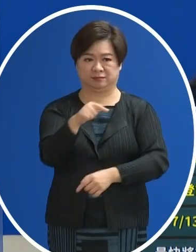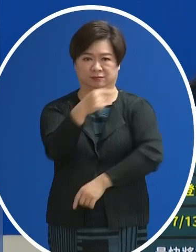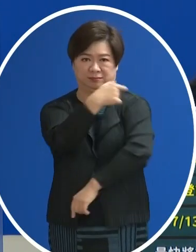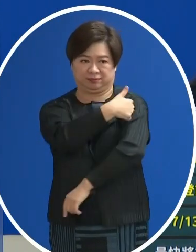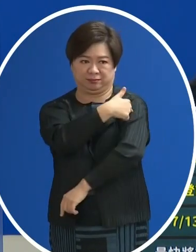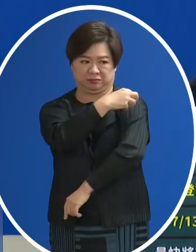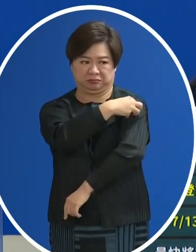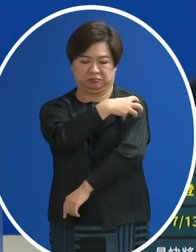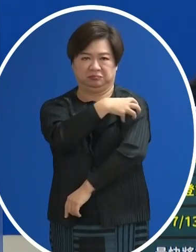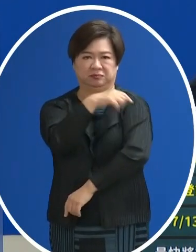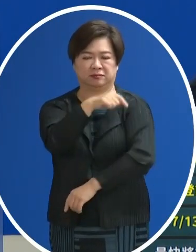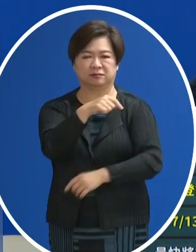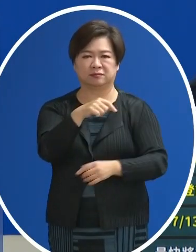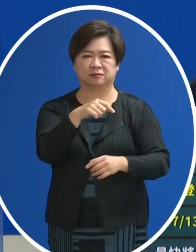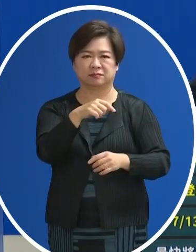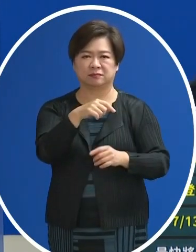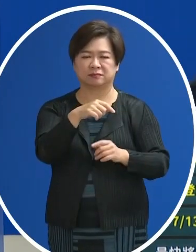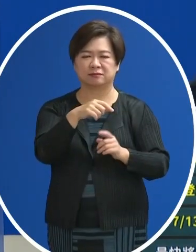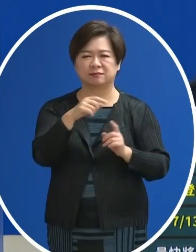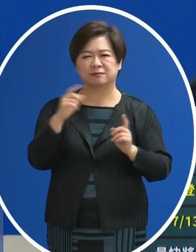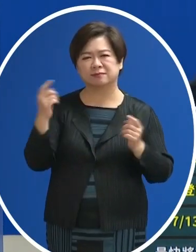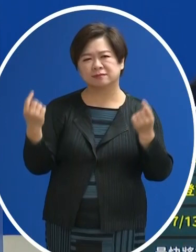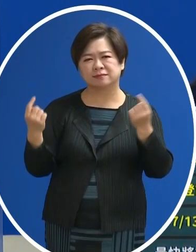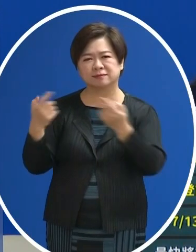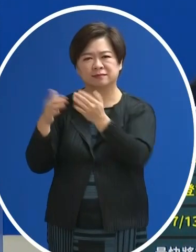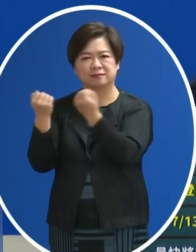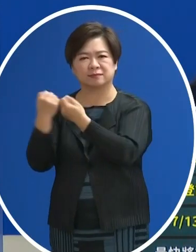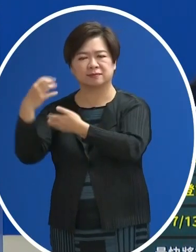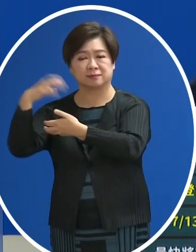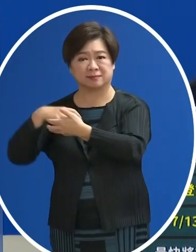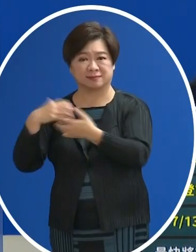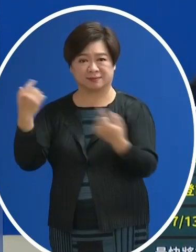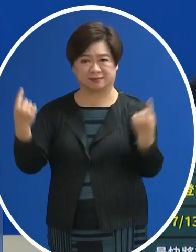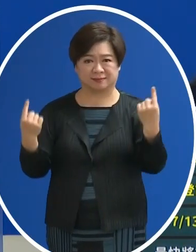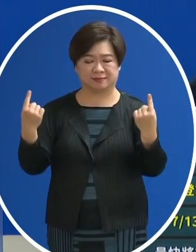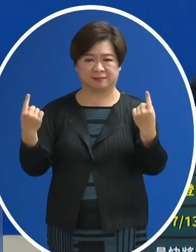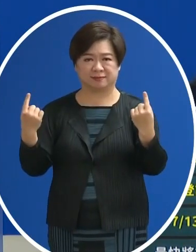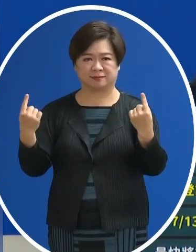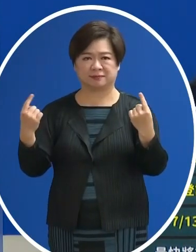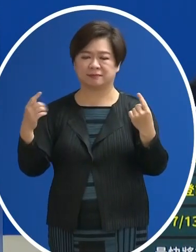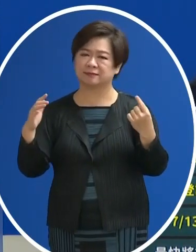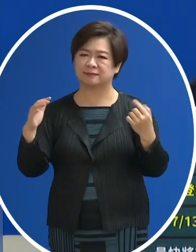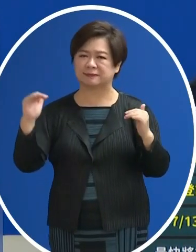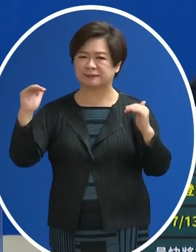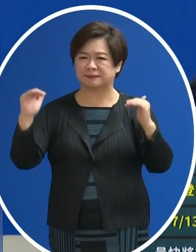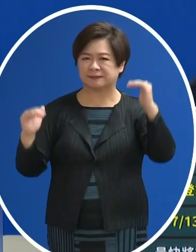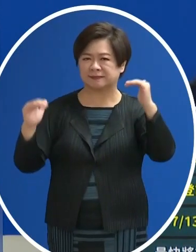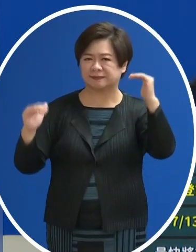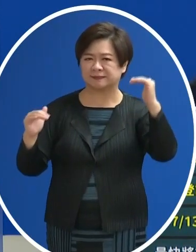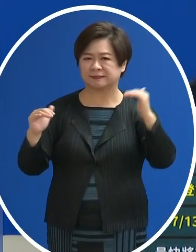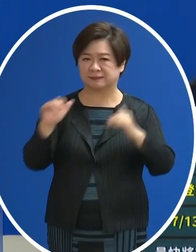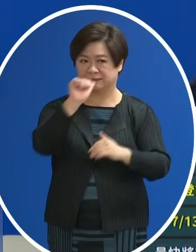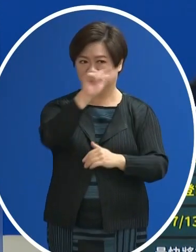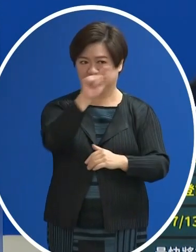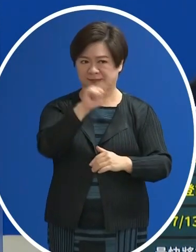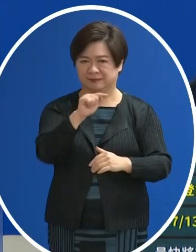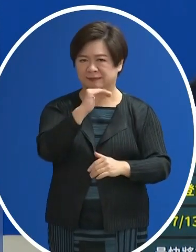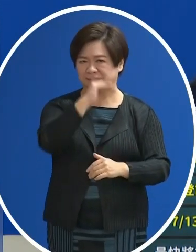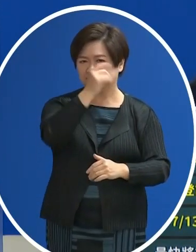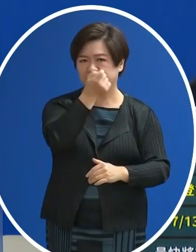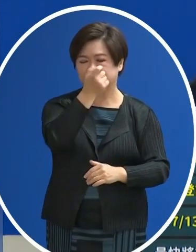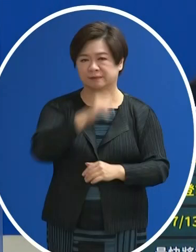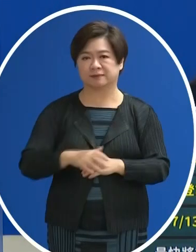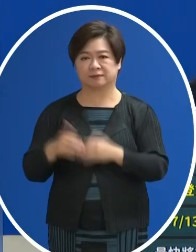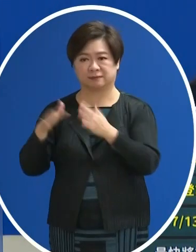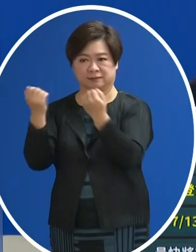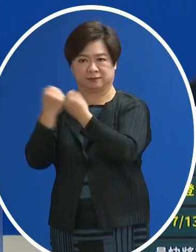是会稍微就是红肿，就是这个红肿跟发烧的情形会稍微多一点。那 Moderna 会第